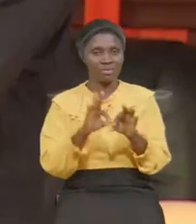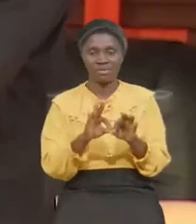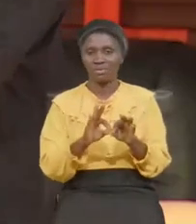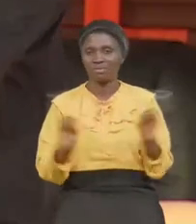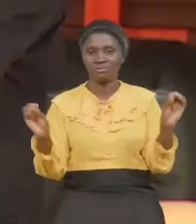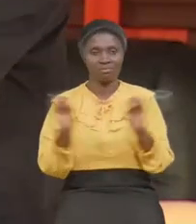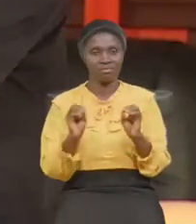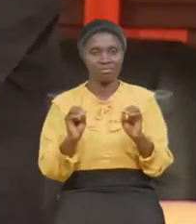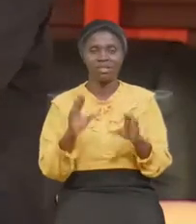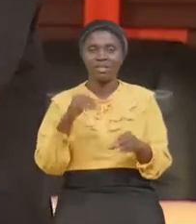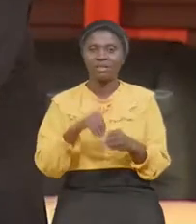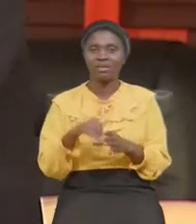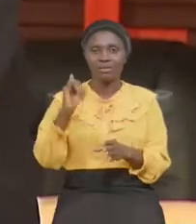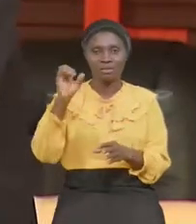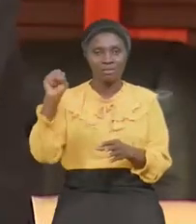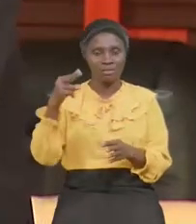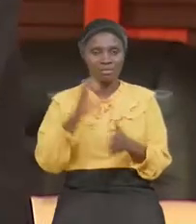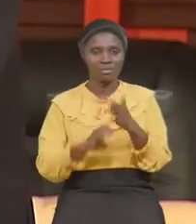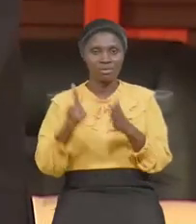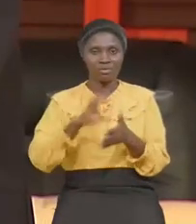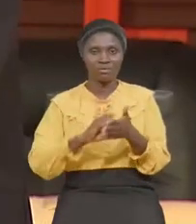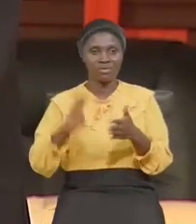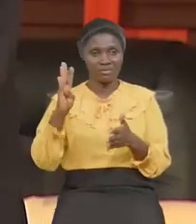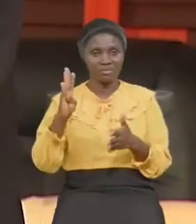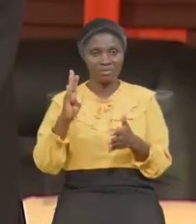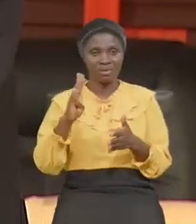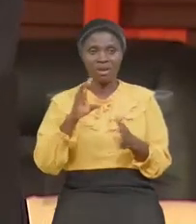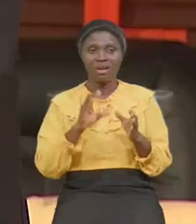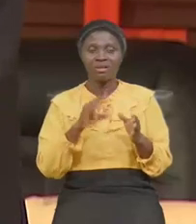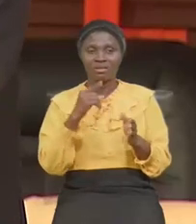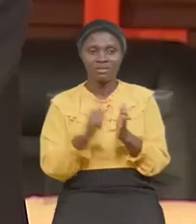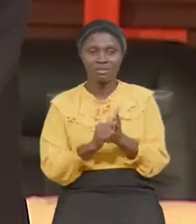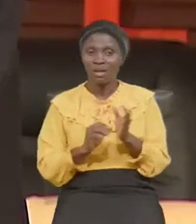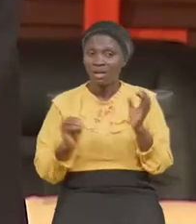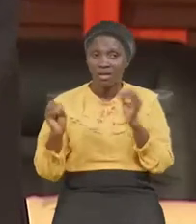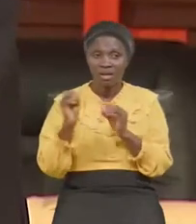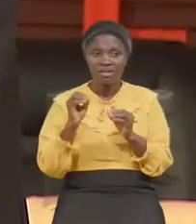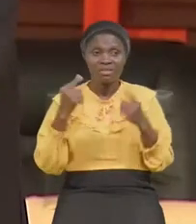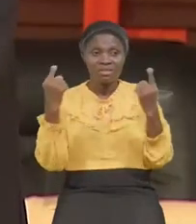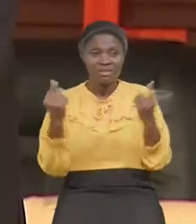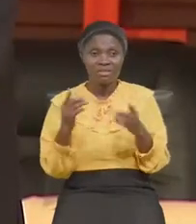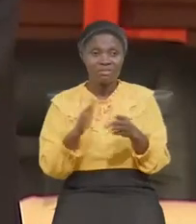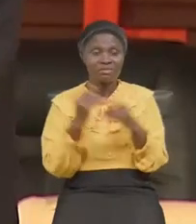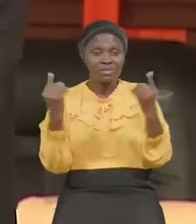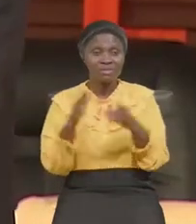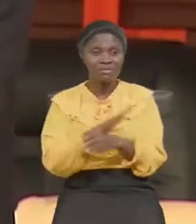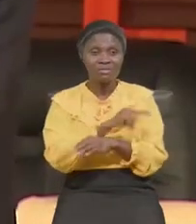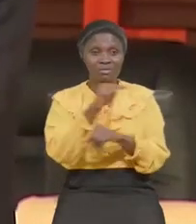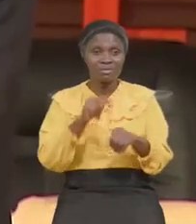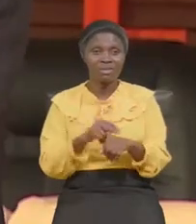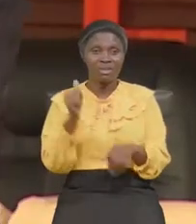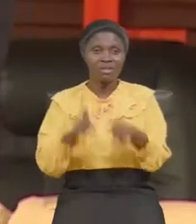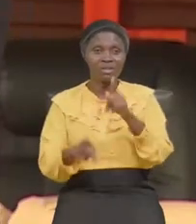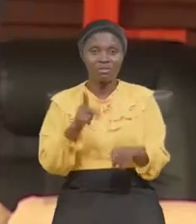4. Malheur à la nation pécheresse, au peuple chargé d'iniquité, à la race des méchants,